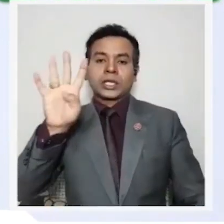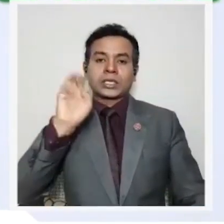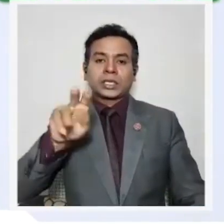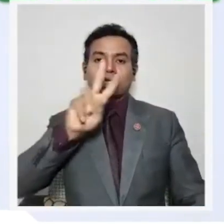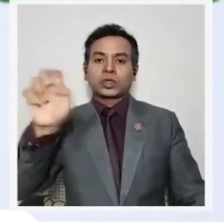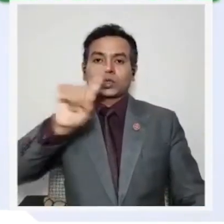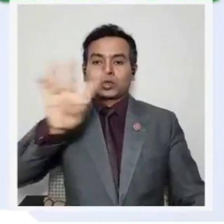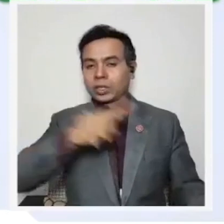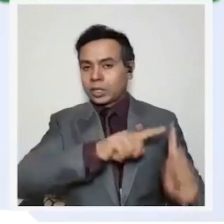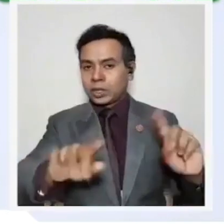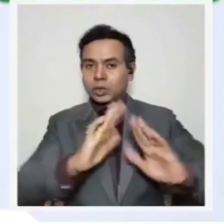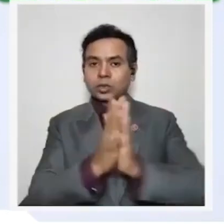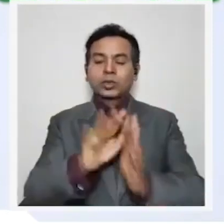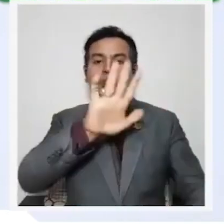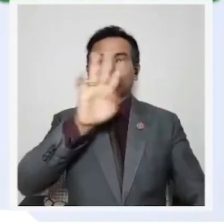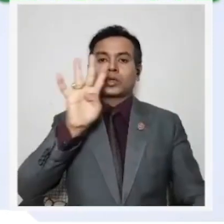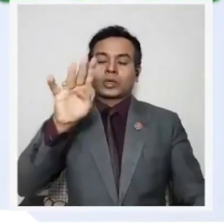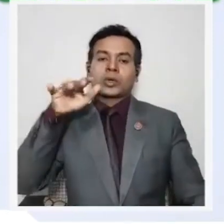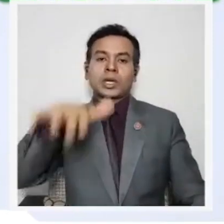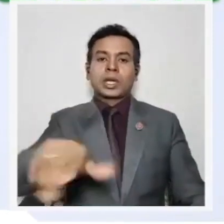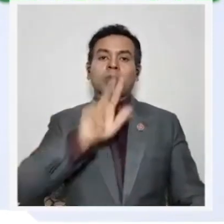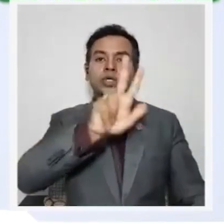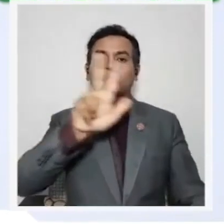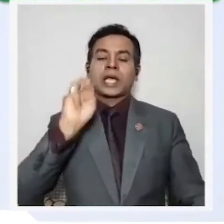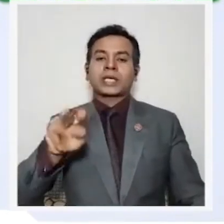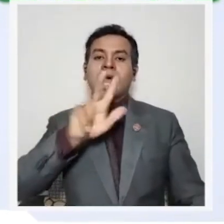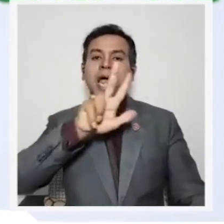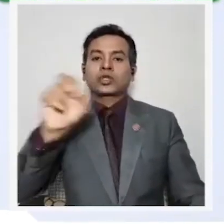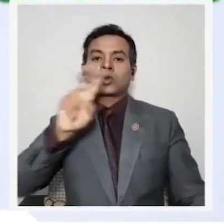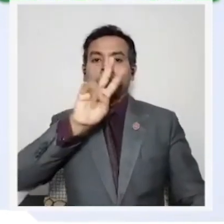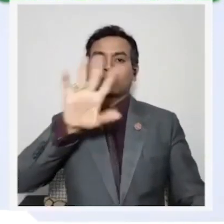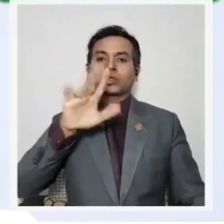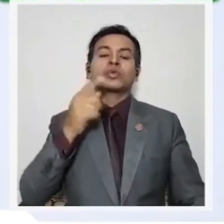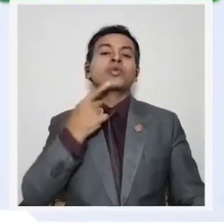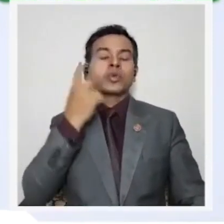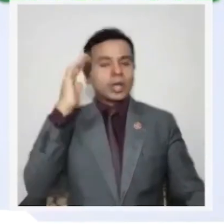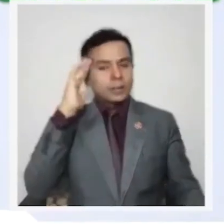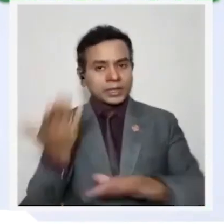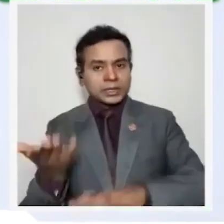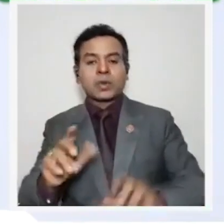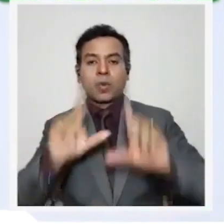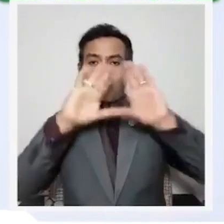বিশ্ব পরিস্থিতি, শনাক্ত 24 ঘন্টায় 84,314 জন, এ পর্যন্ত